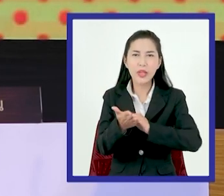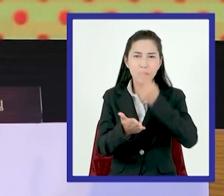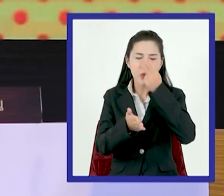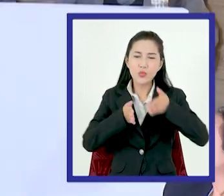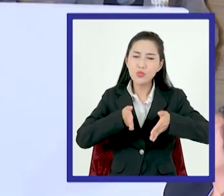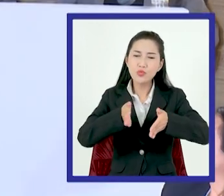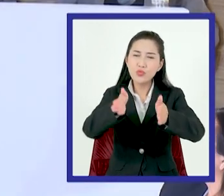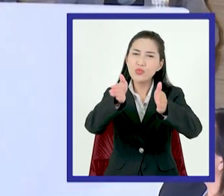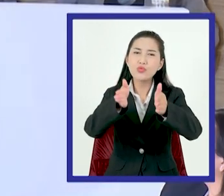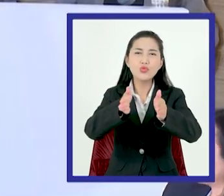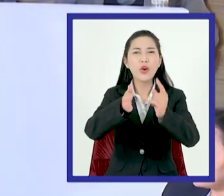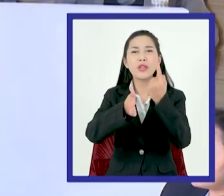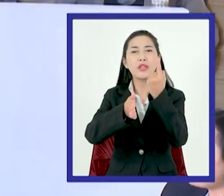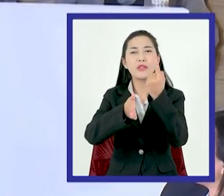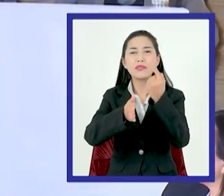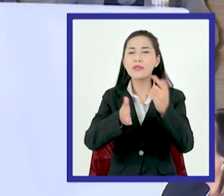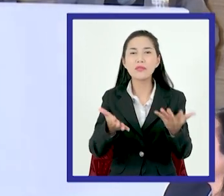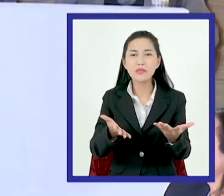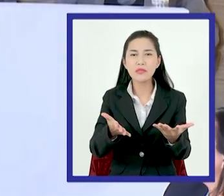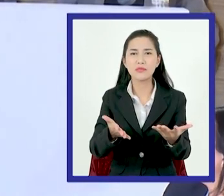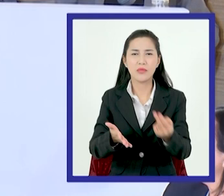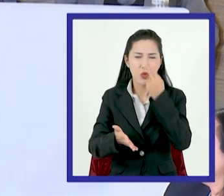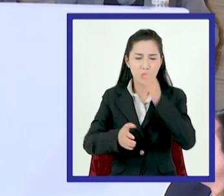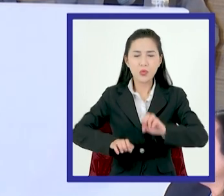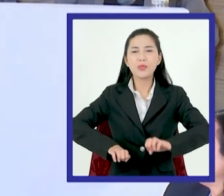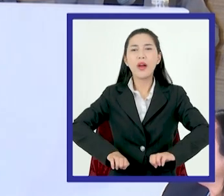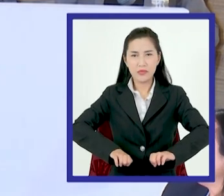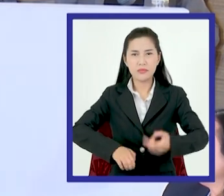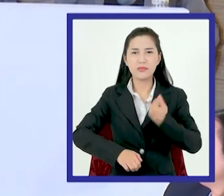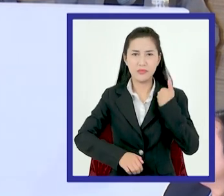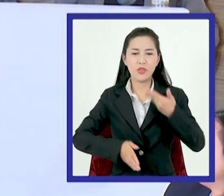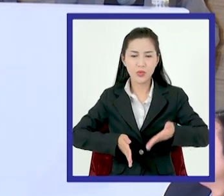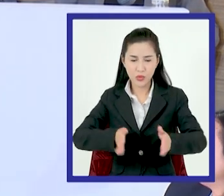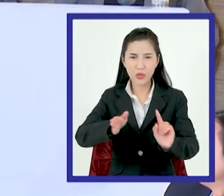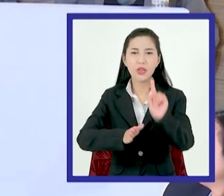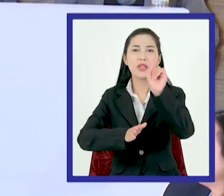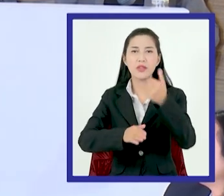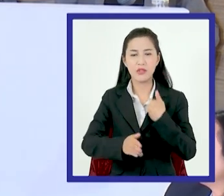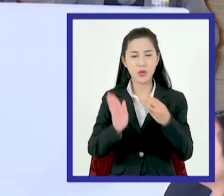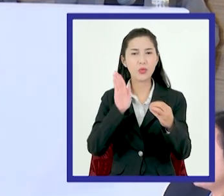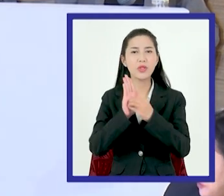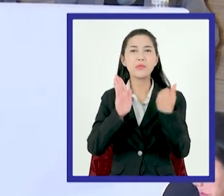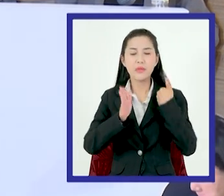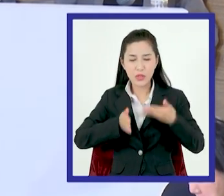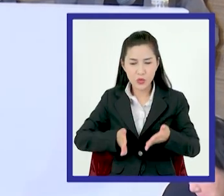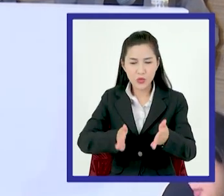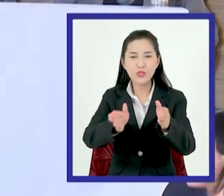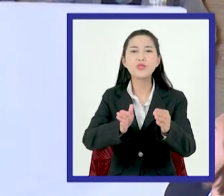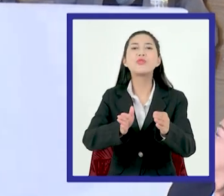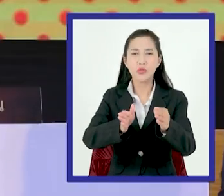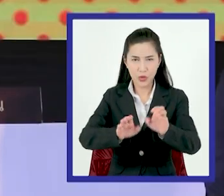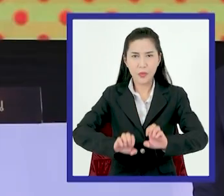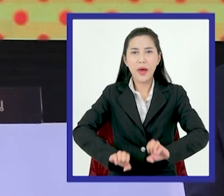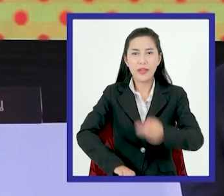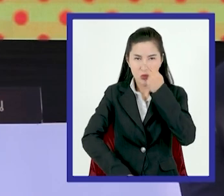ได้ยังไง ก็ท่านคุมมหาดไทยอะฮะมันมีอยู่ซอยเดียวครับในประเทศในกรุงเทพมันก็มีแค่ซอยมหาดไทยเนี่ยแหละครับที่ท่านจะคุม